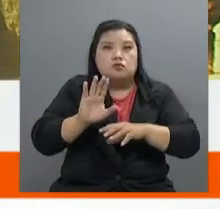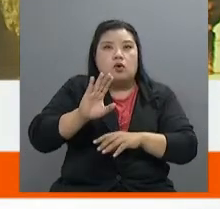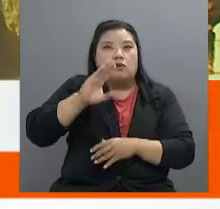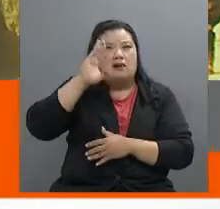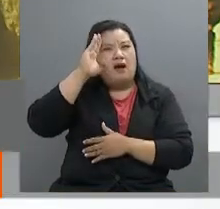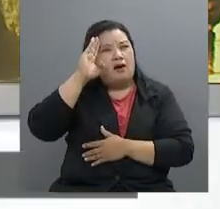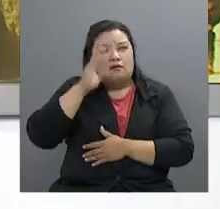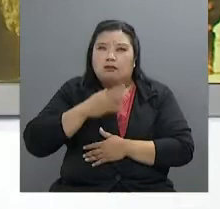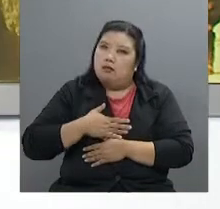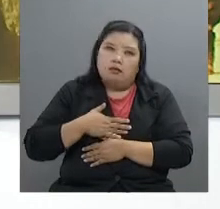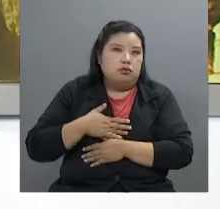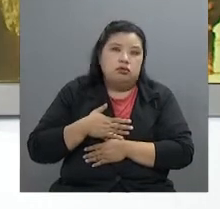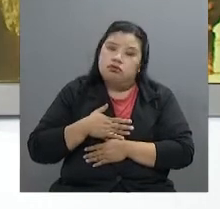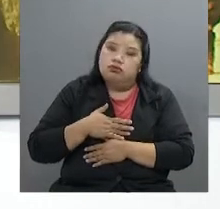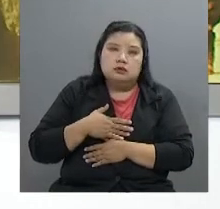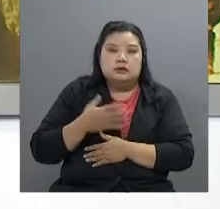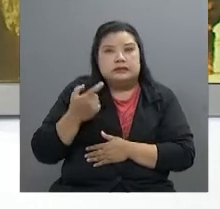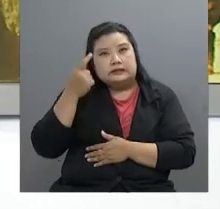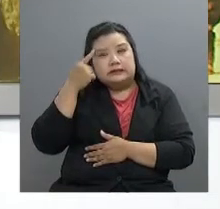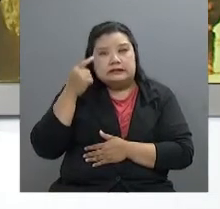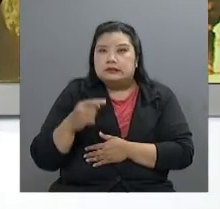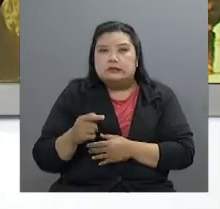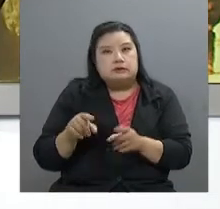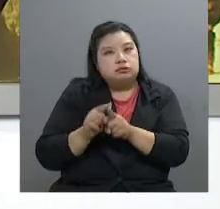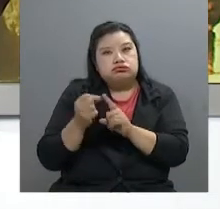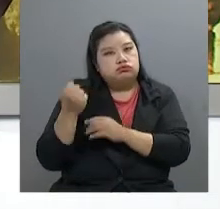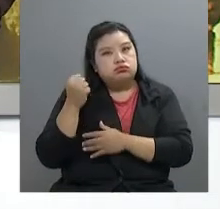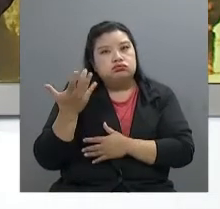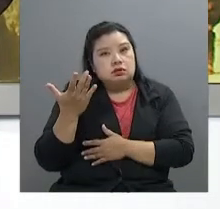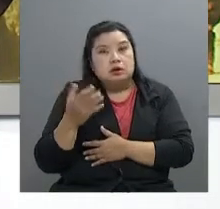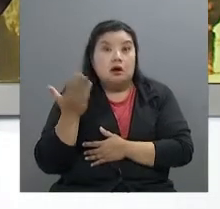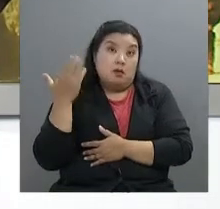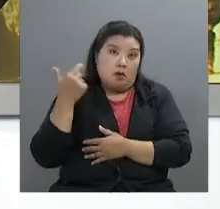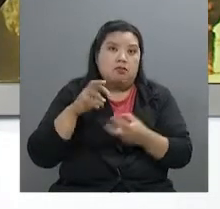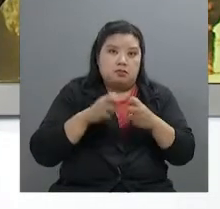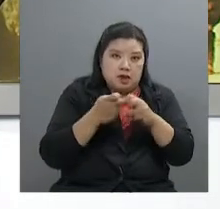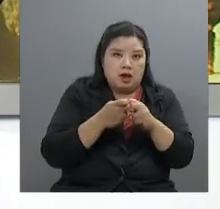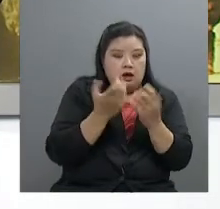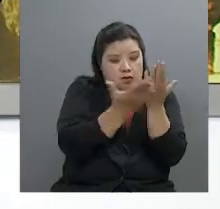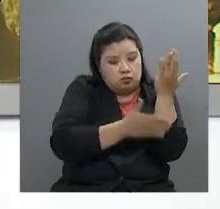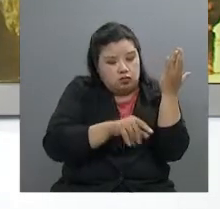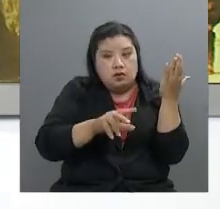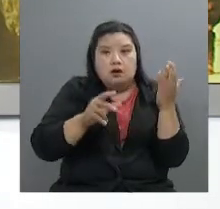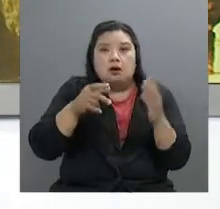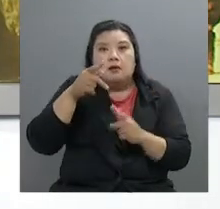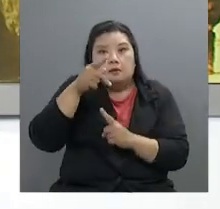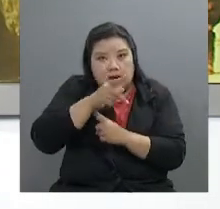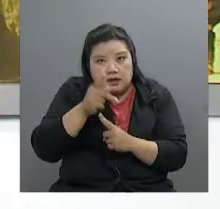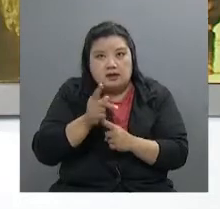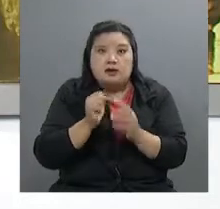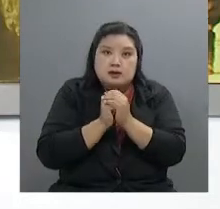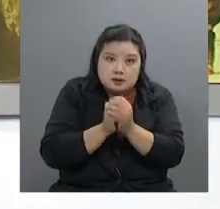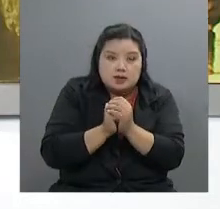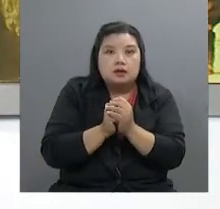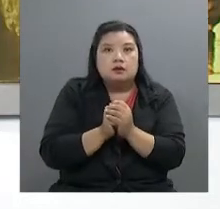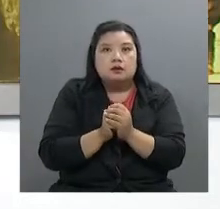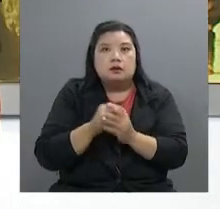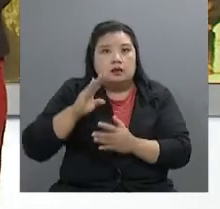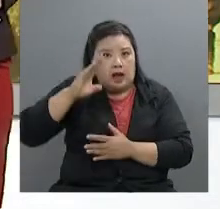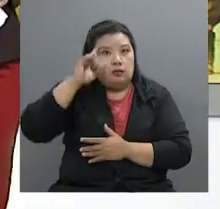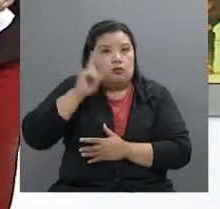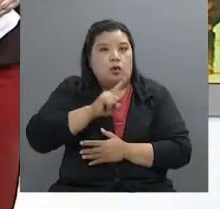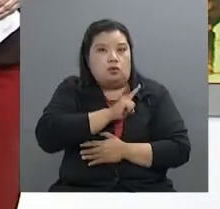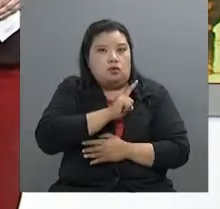มีข้อพิพาทบริเวณชายแดนกับปากีสถานและจีนซึ่งจำเป็นต้องมีทหารคอยดูแลค่ะสำหรับ